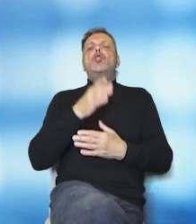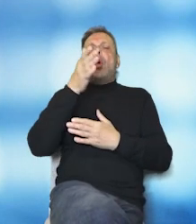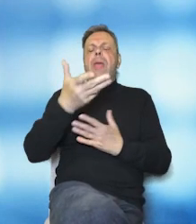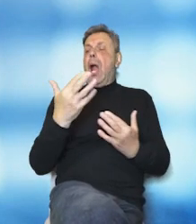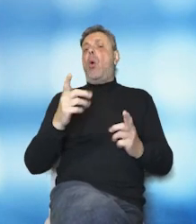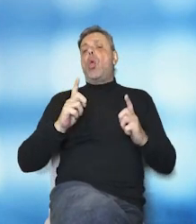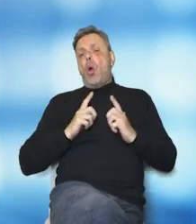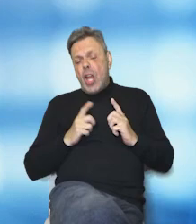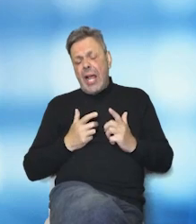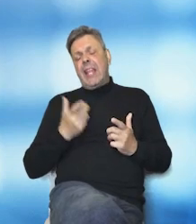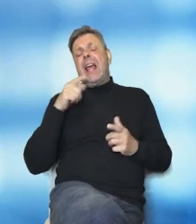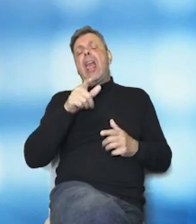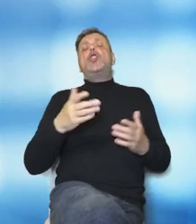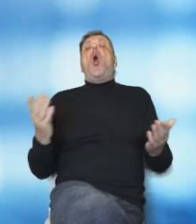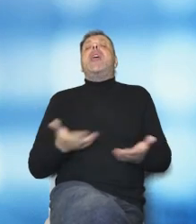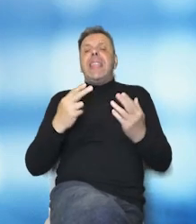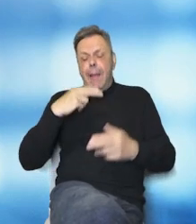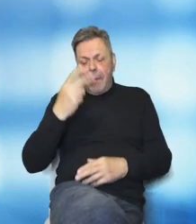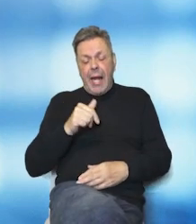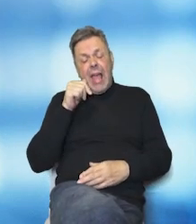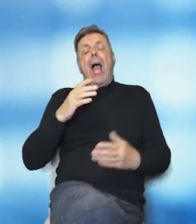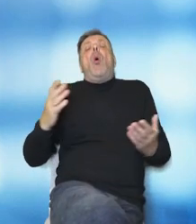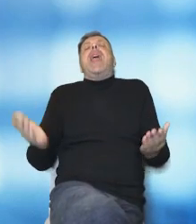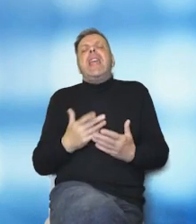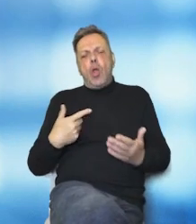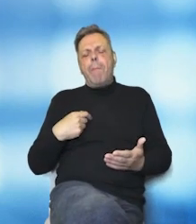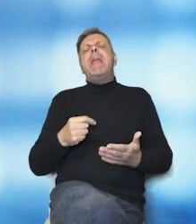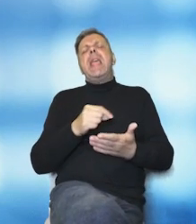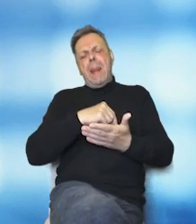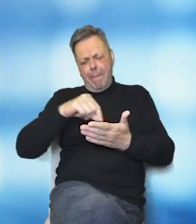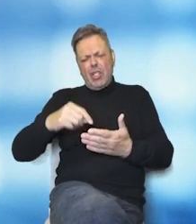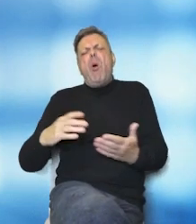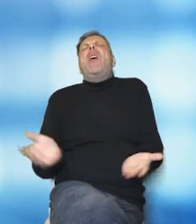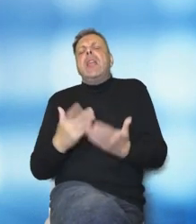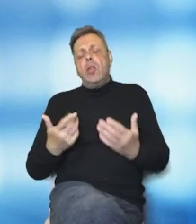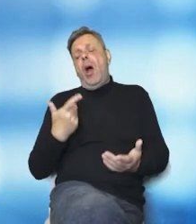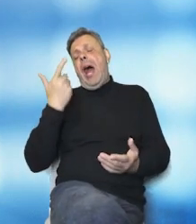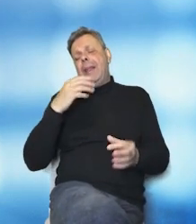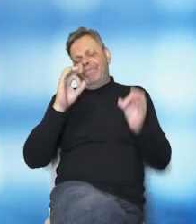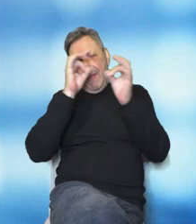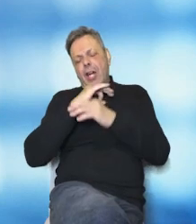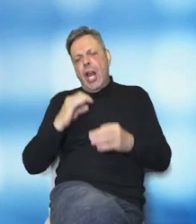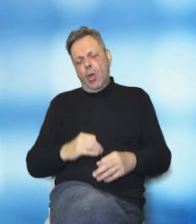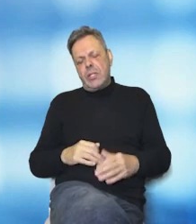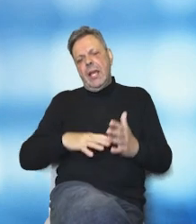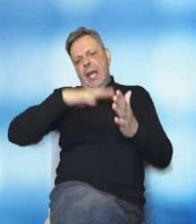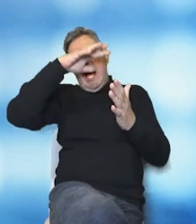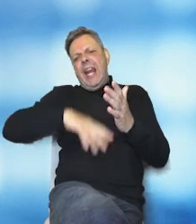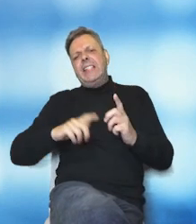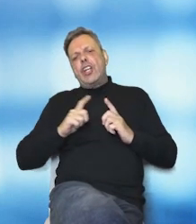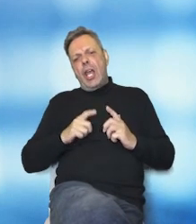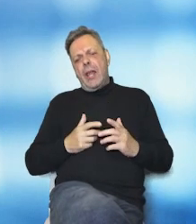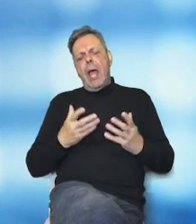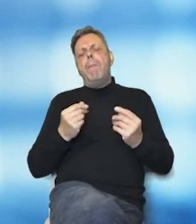čekati, da li je to hitni pregled. Ako je hitni pregled, napišemo za hitni pregled, međutim, nažalost, zbog liste čekanja puno toga se